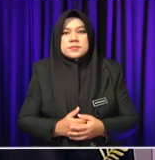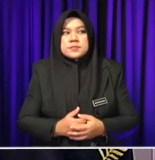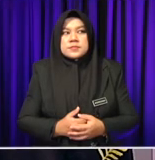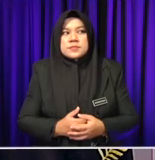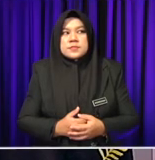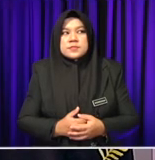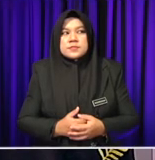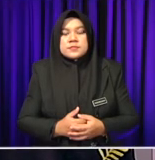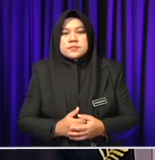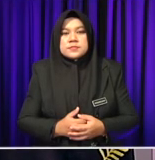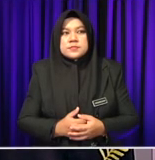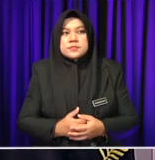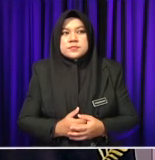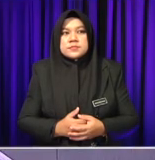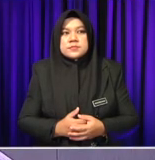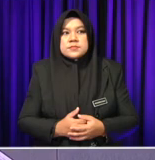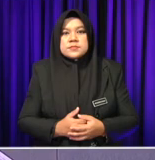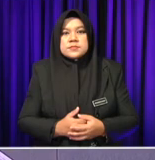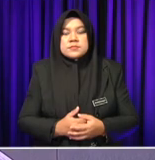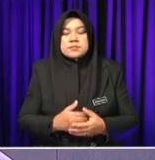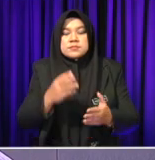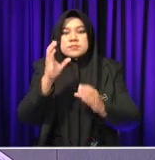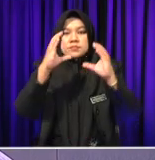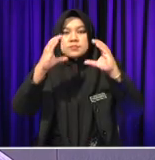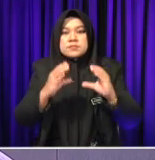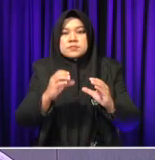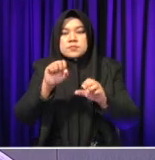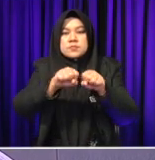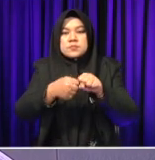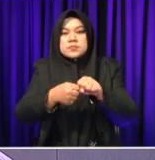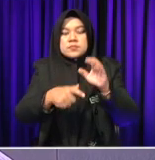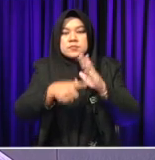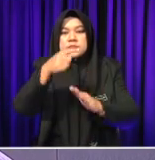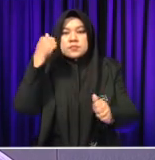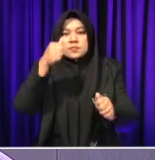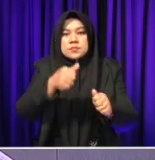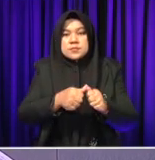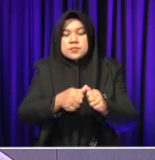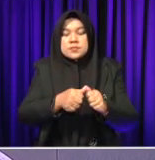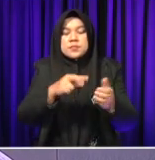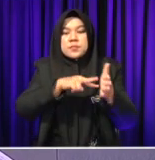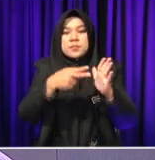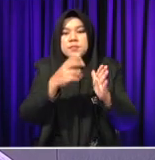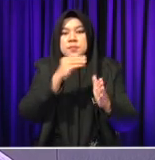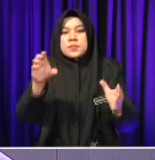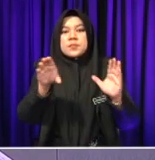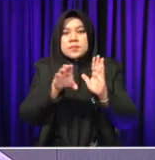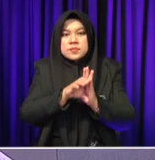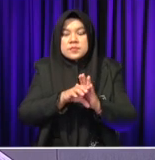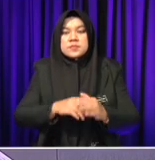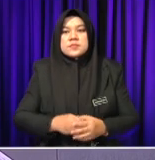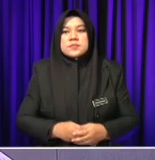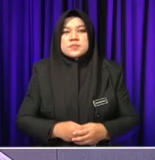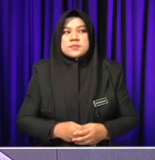Oke ini cara supaya lebih mudah ingat lebih mudah ingat antara maksud dan juga contoh contoh